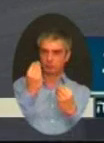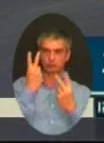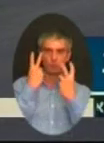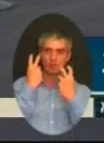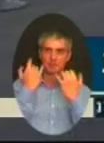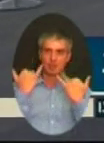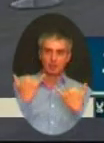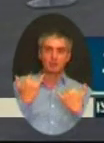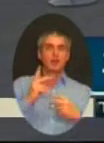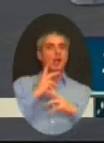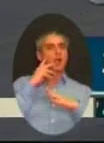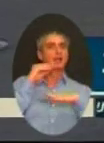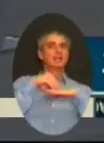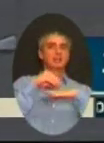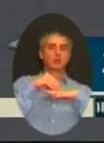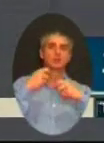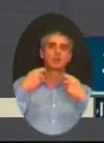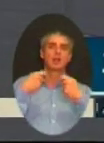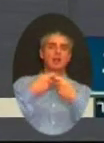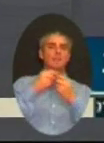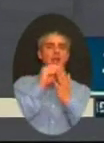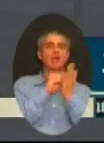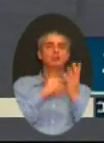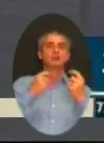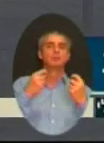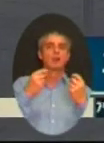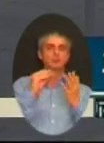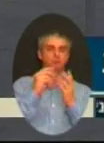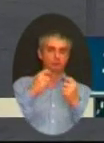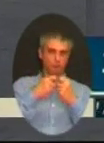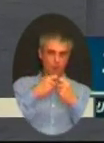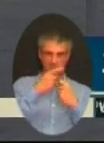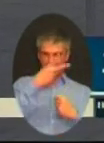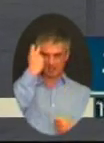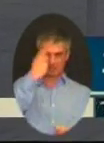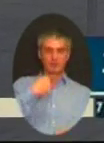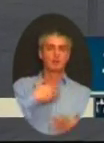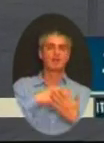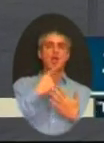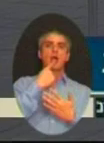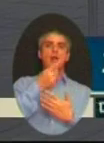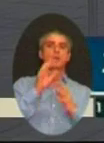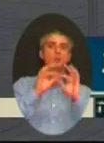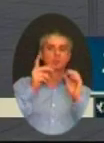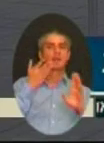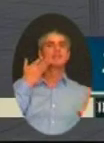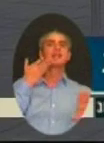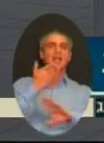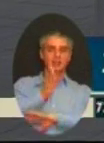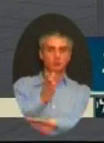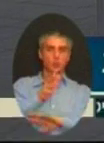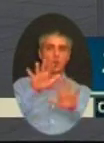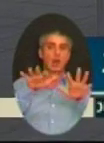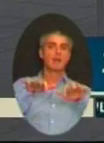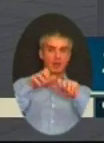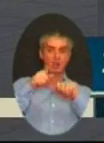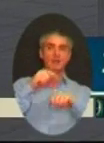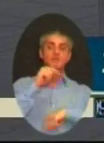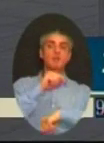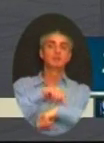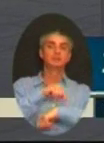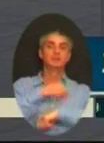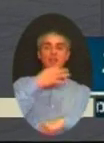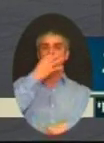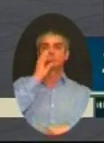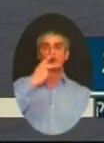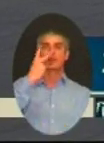שמגיעה עכשיו. כן, רק עדכון לגבי חברי הרשימה המשותפת. הזכרנו אותם, אז כפי שאמרנו בתחילת השידור, הם ייכנסו למליאה, ובמהלך